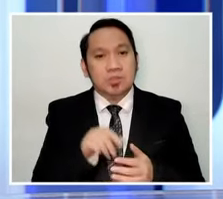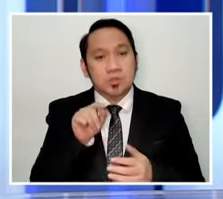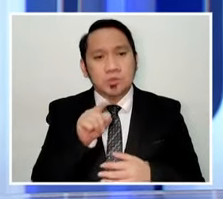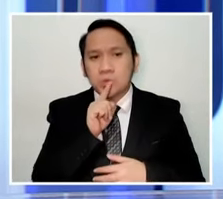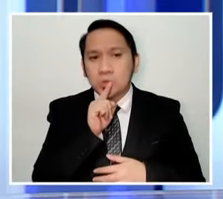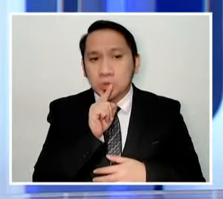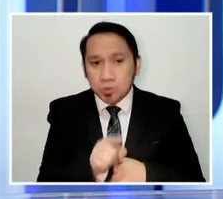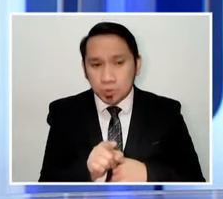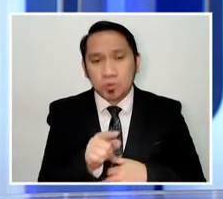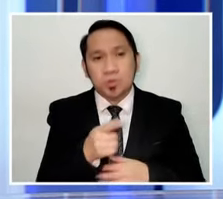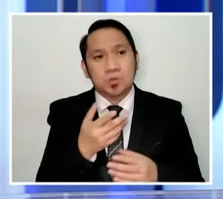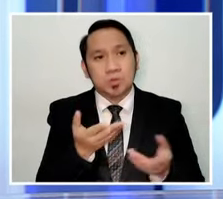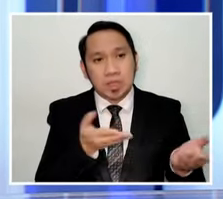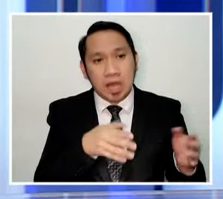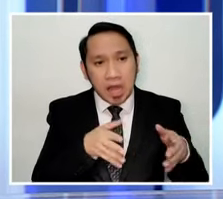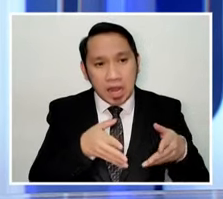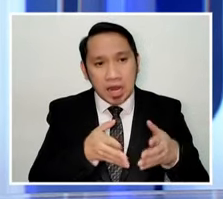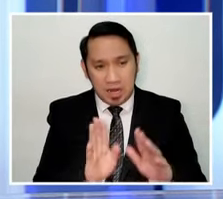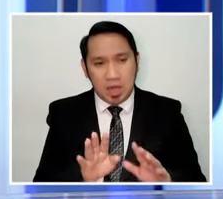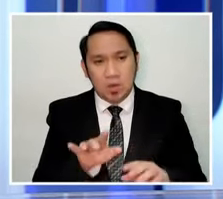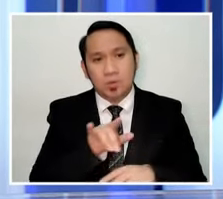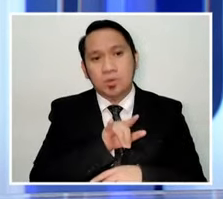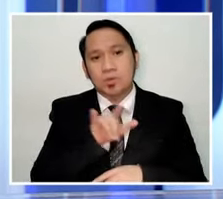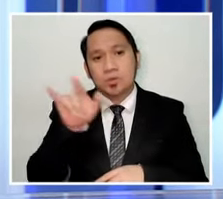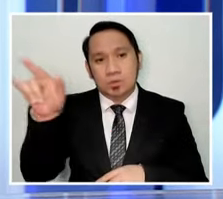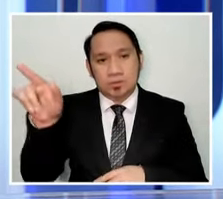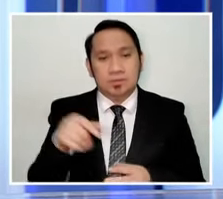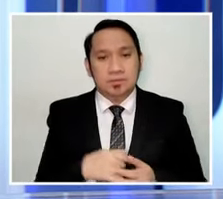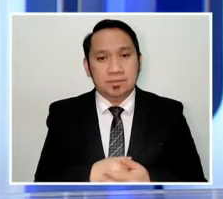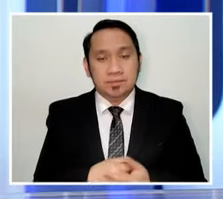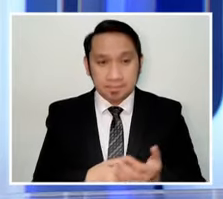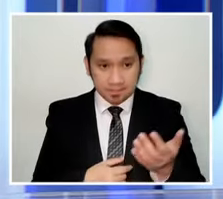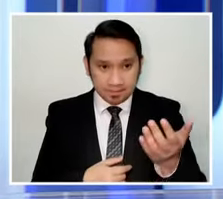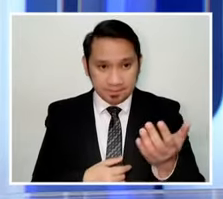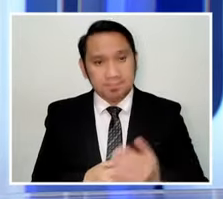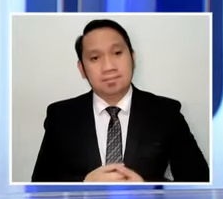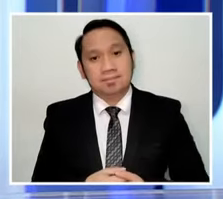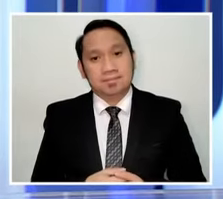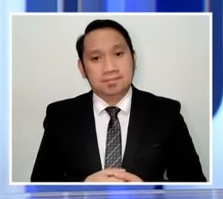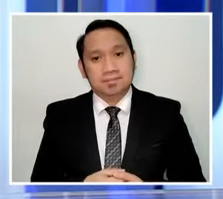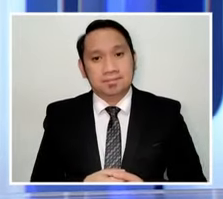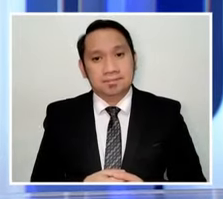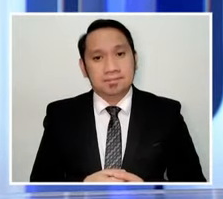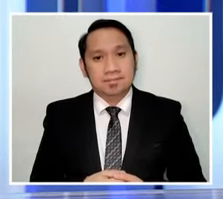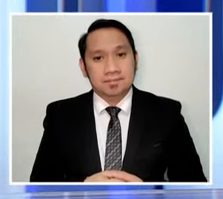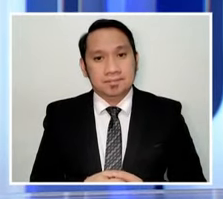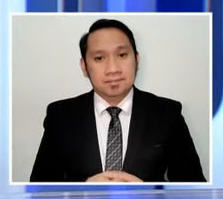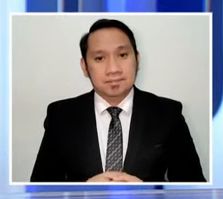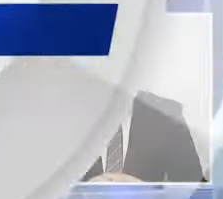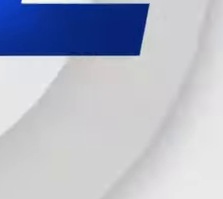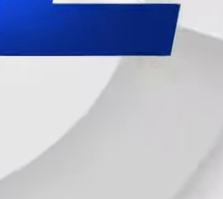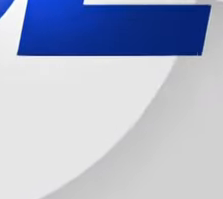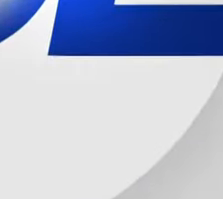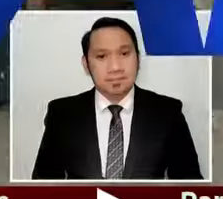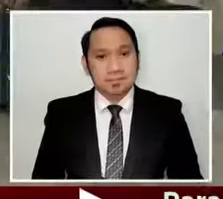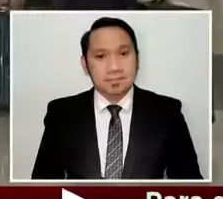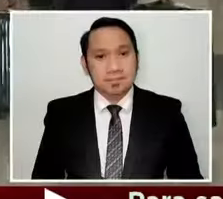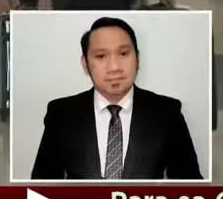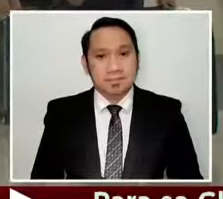na pasasakayin po kayo sa eroplano? Alamin sa pagpapatrol ni Jackie Manabat.